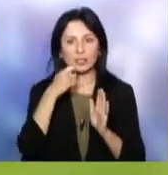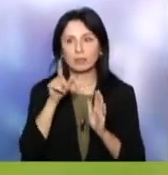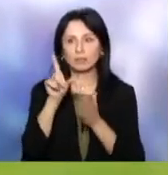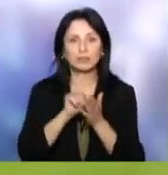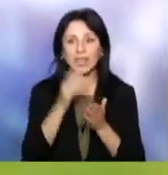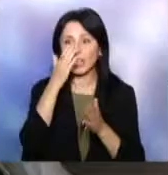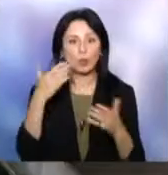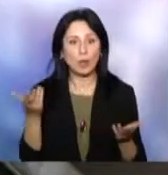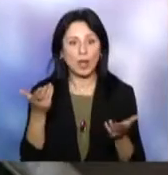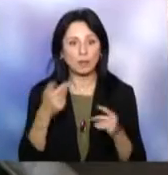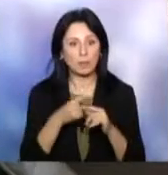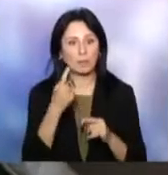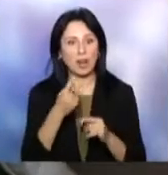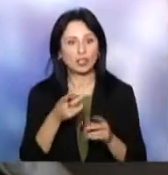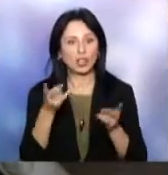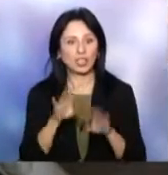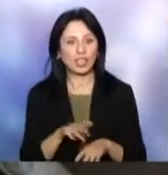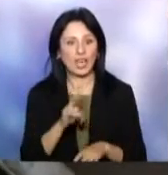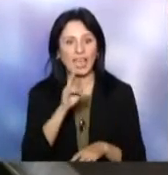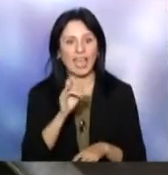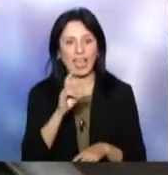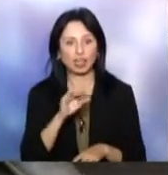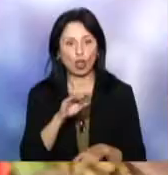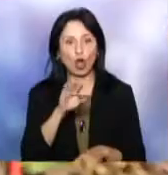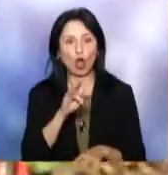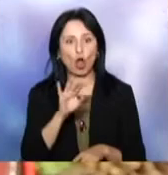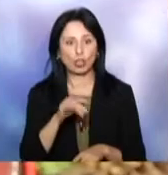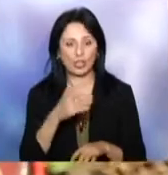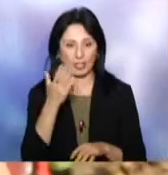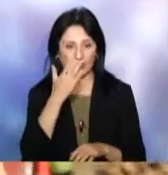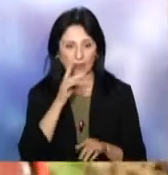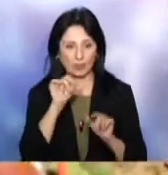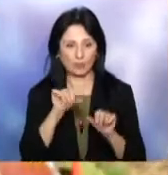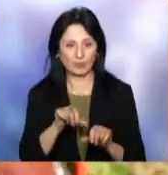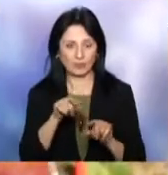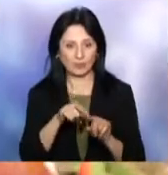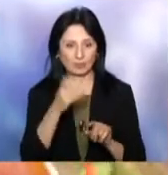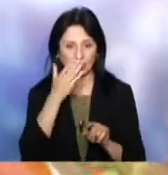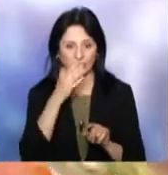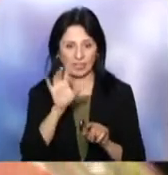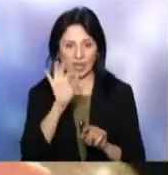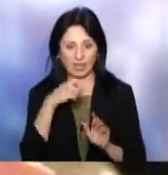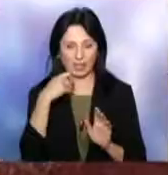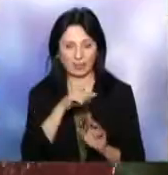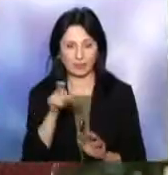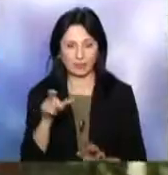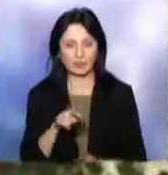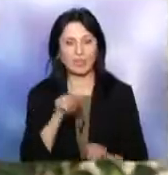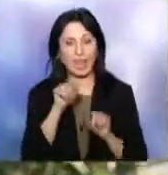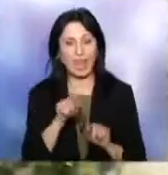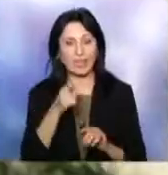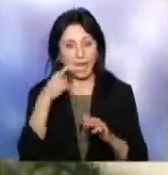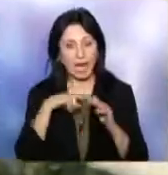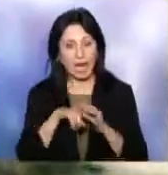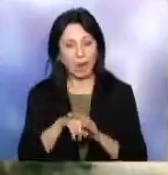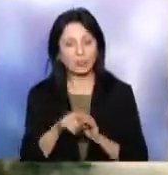აღარ არსებობს და მარტო დარჩა ქეთო და კოტე აი ამ ფილმში გამოიყენეს ამ ფილმიდან კადრები. აქედან